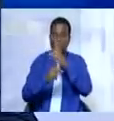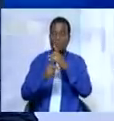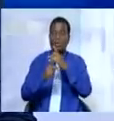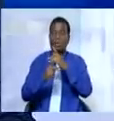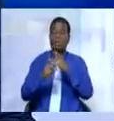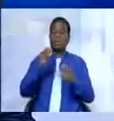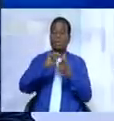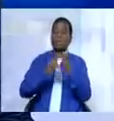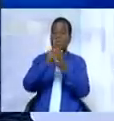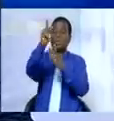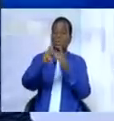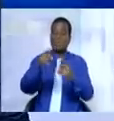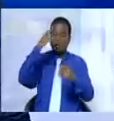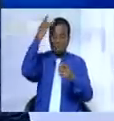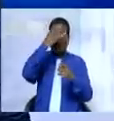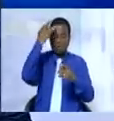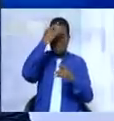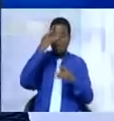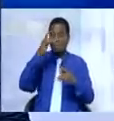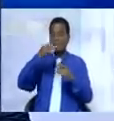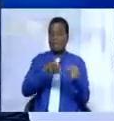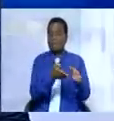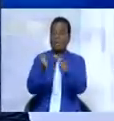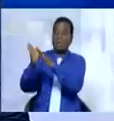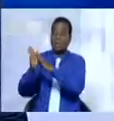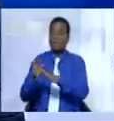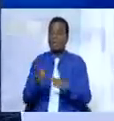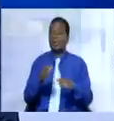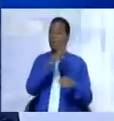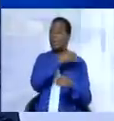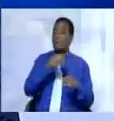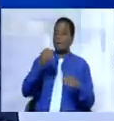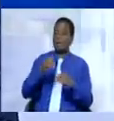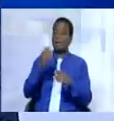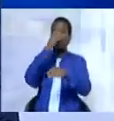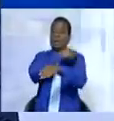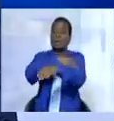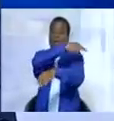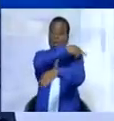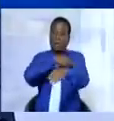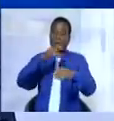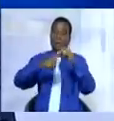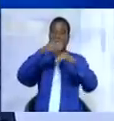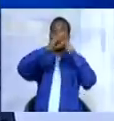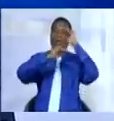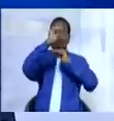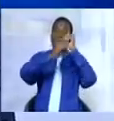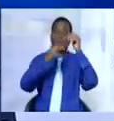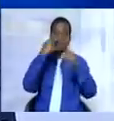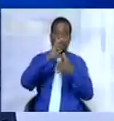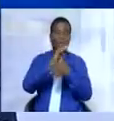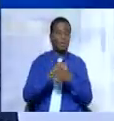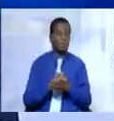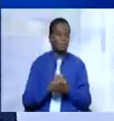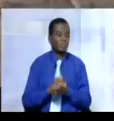réalisation. Ces projets concernent notamment les routes à reprofiler ainsi que des dispensaires à construire, nous dit Thérèse